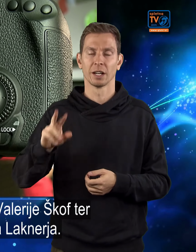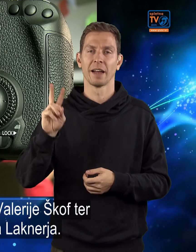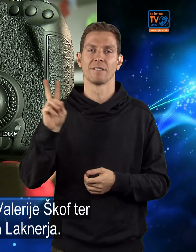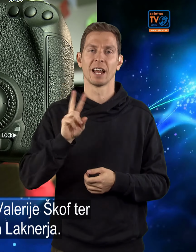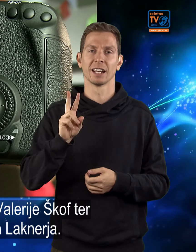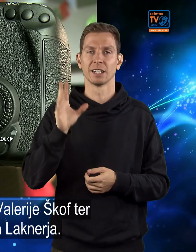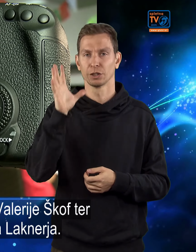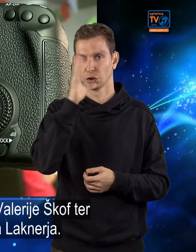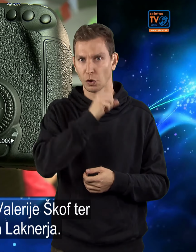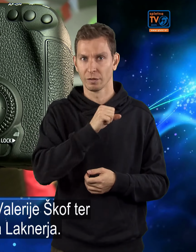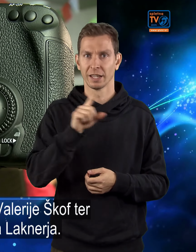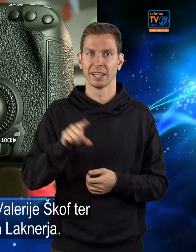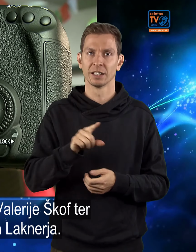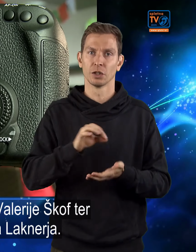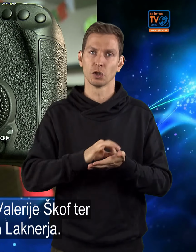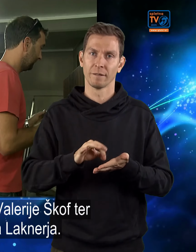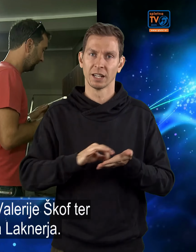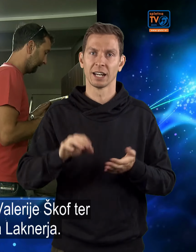ter novinarja Andreja Laknerja.